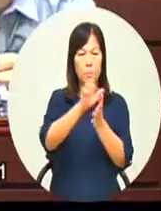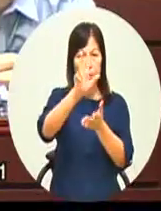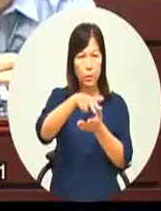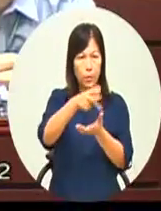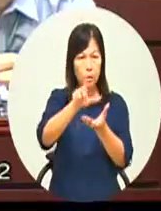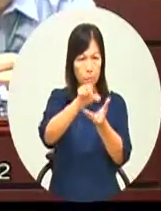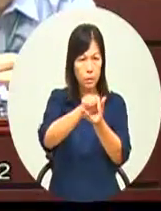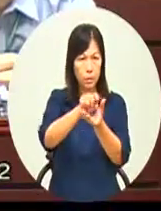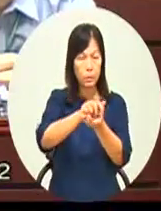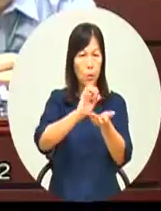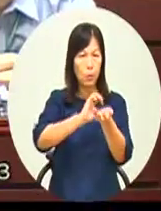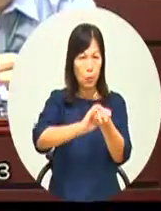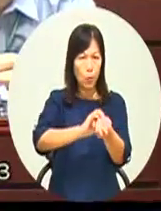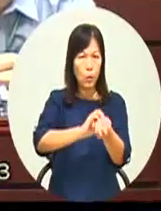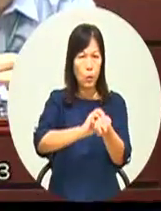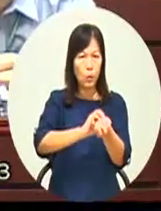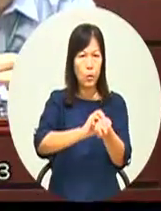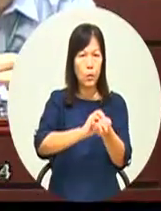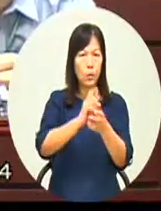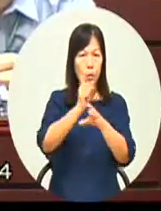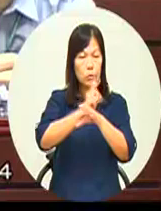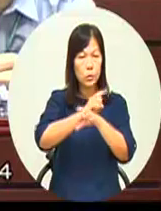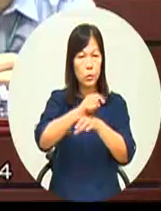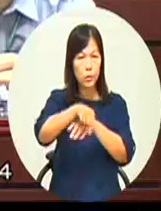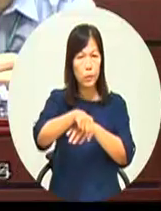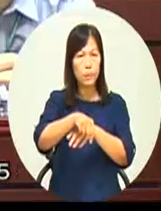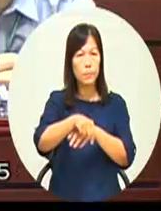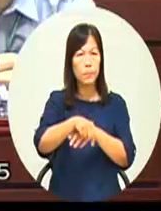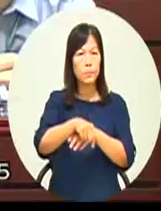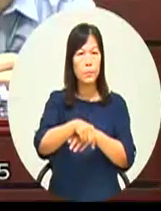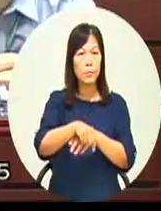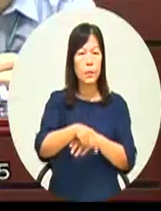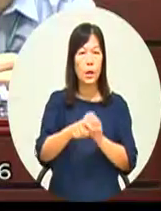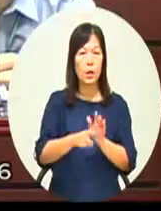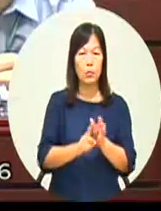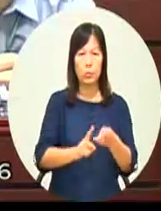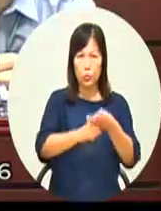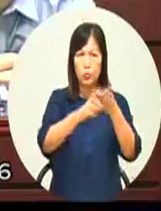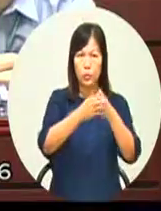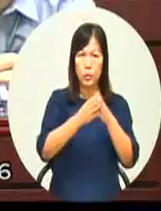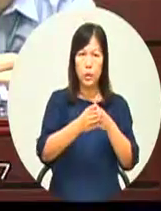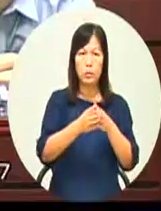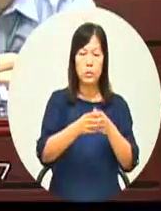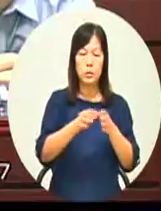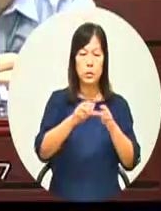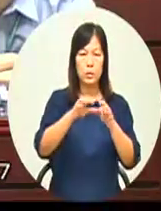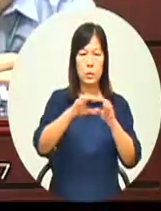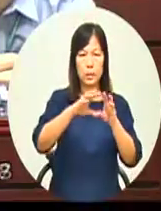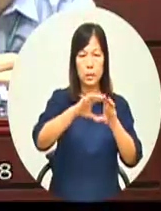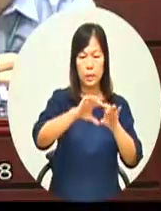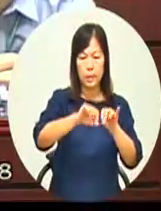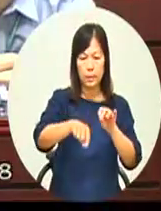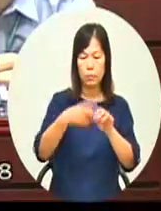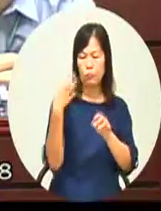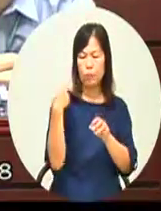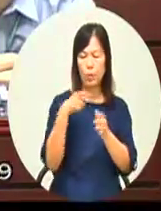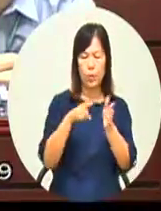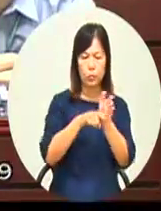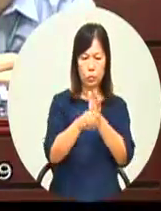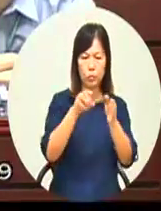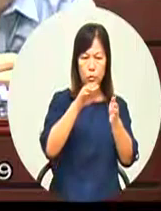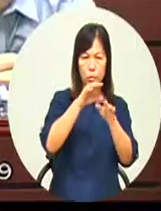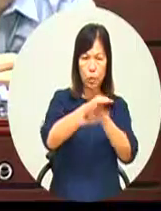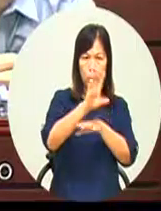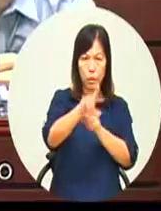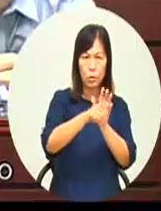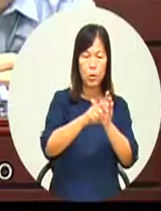的就医计程车的这个弹性运输，主要是因为本来他当地有这个专车，后来他因